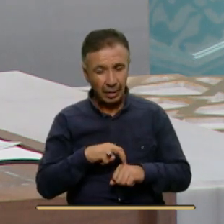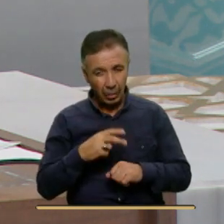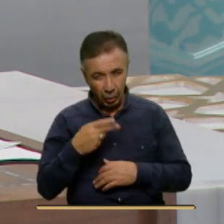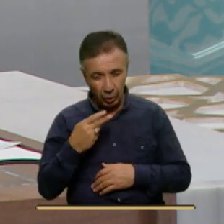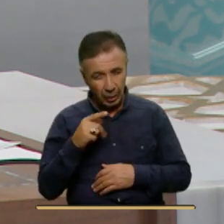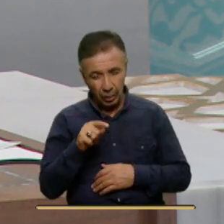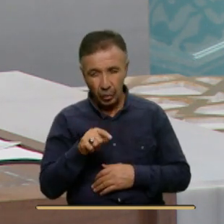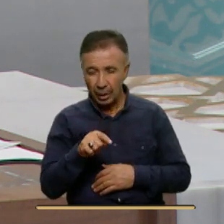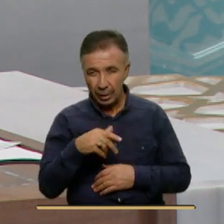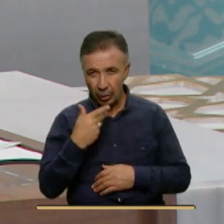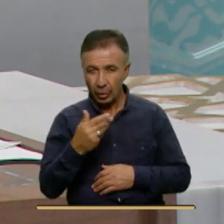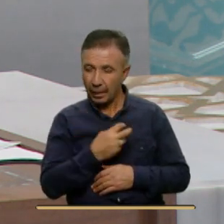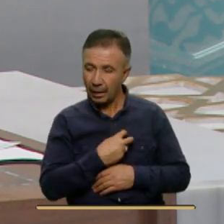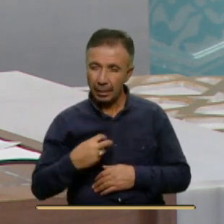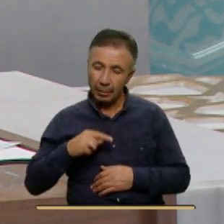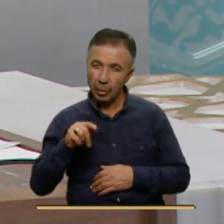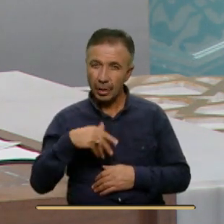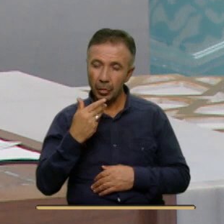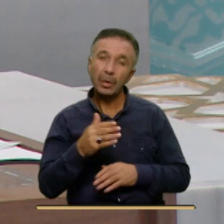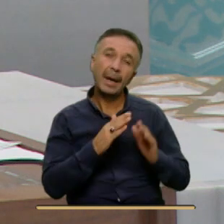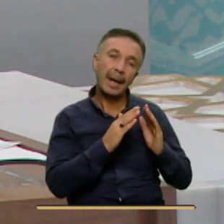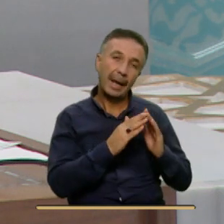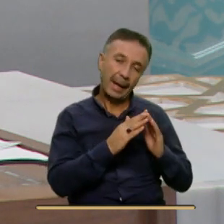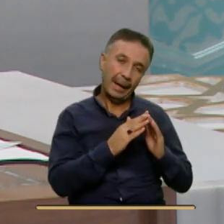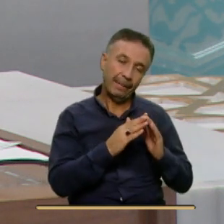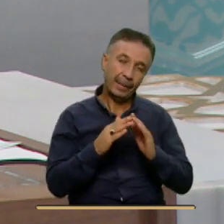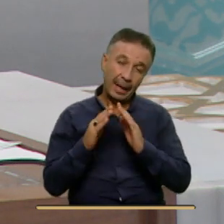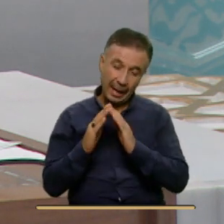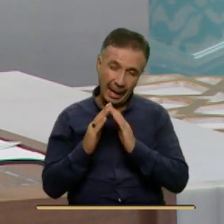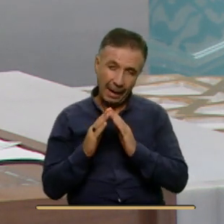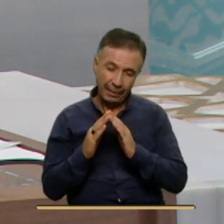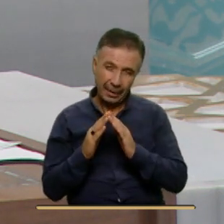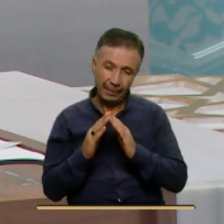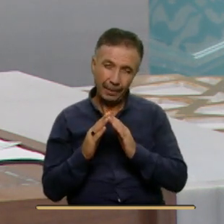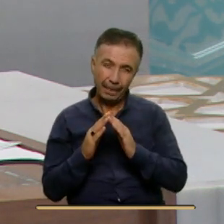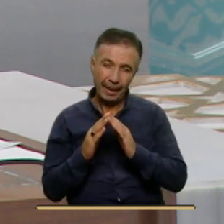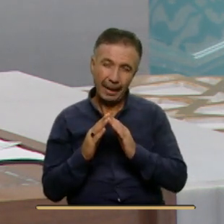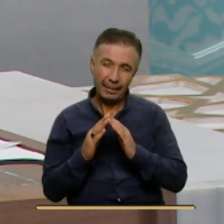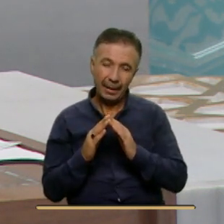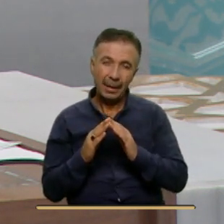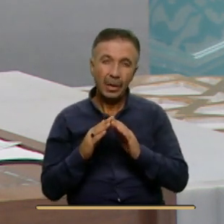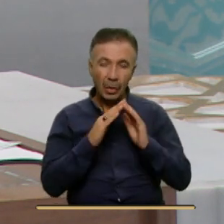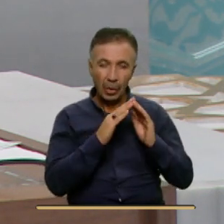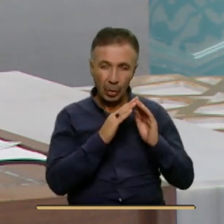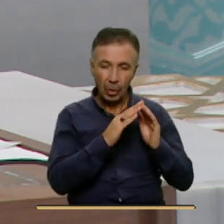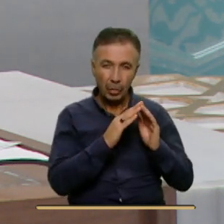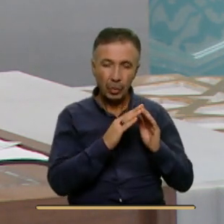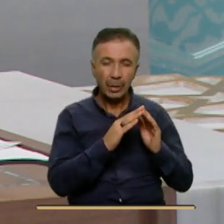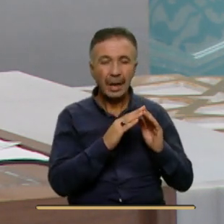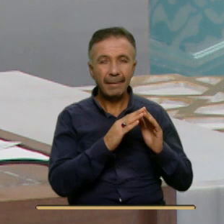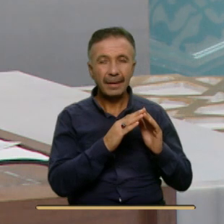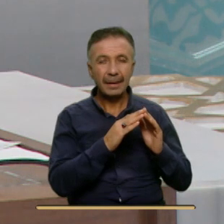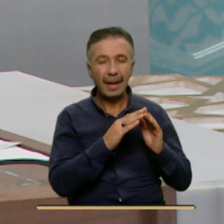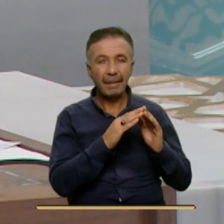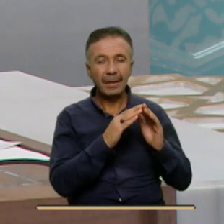ilginç. Evini komşunun evinden yüksek yapma ki komşunun